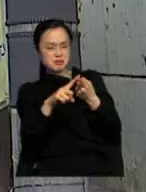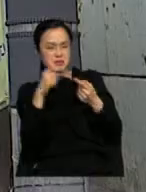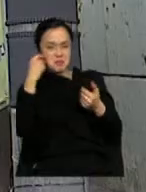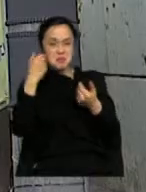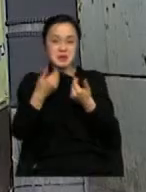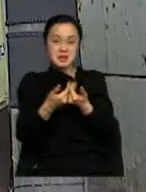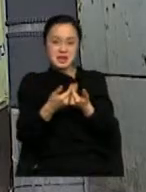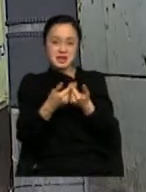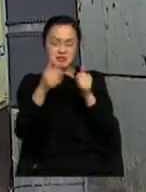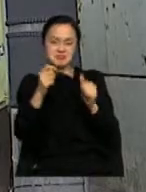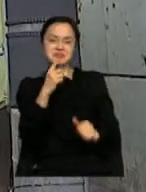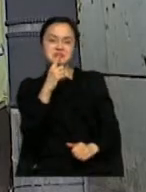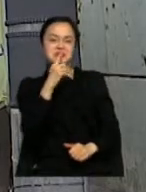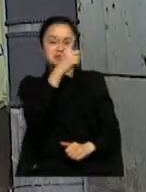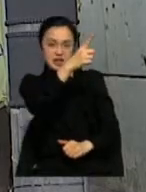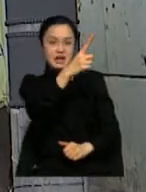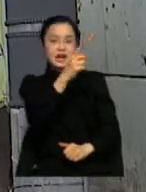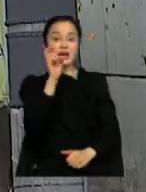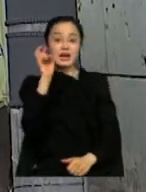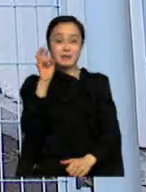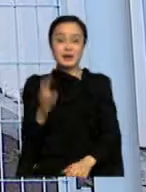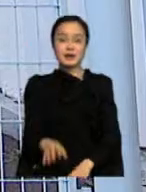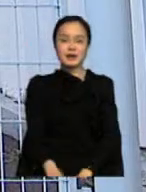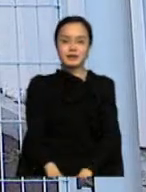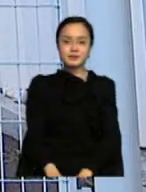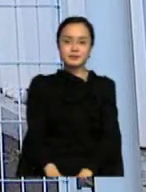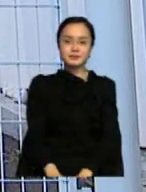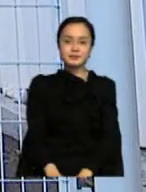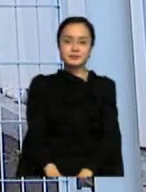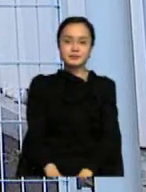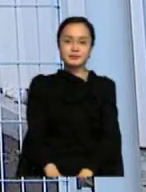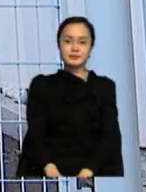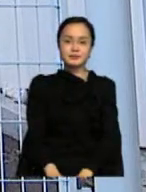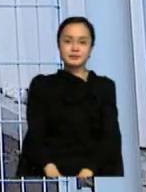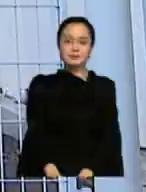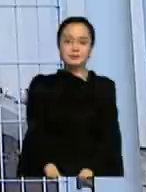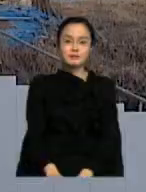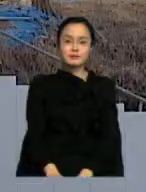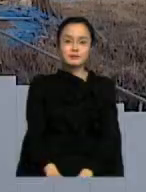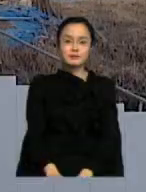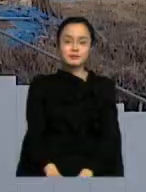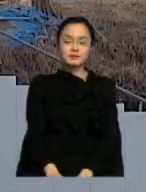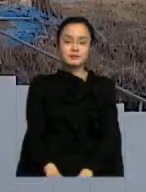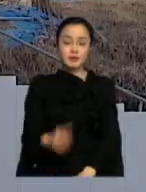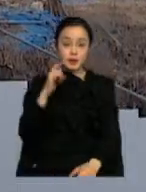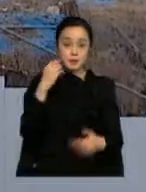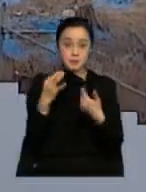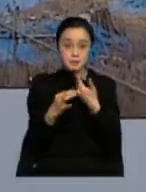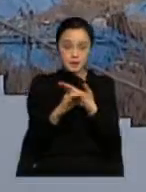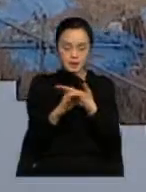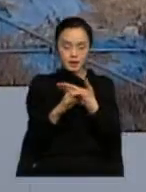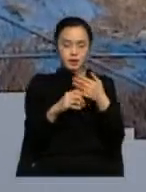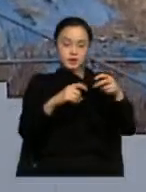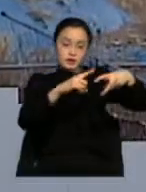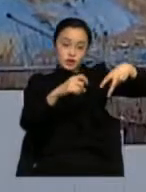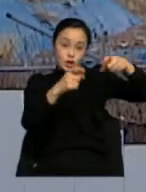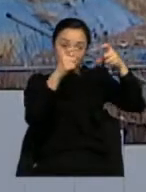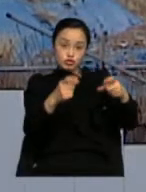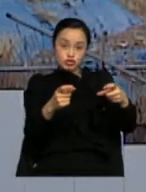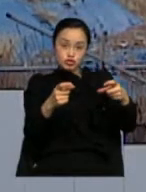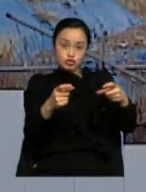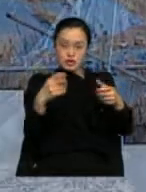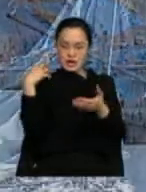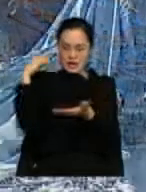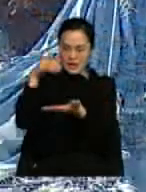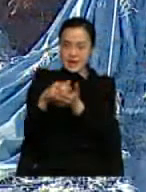이럴 경우 소송으로 이어져 행정 법원의 결정을 따라야 합니다 만약 서대문구 가 궁 동 산 의 복구 를 추진한다